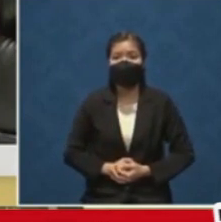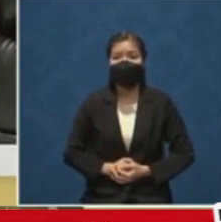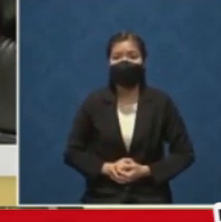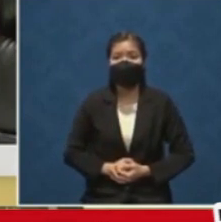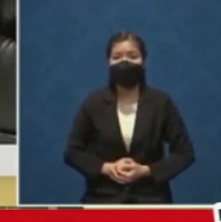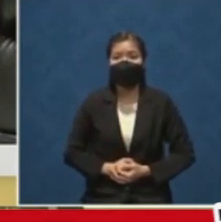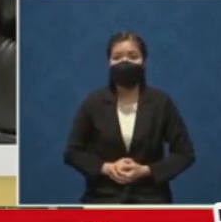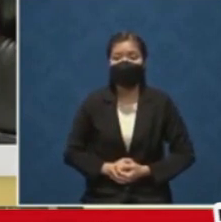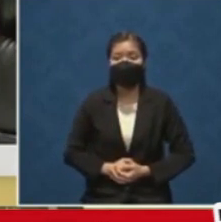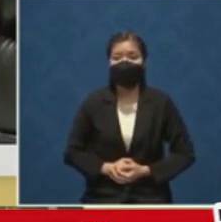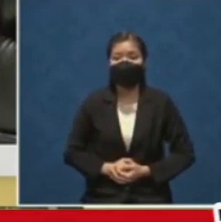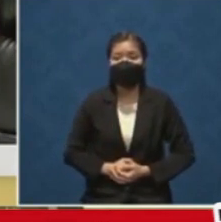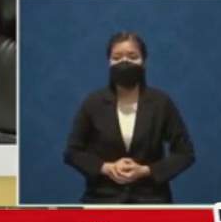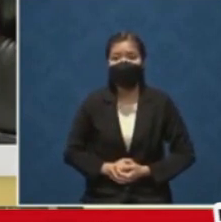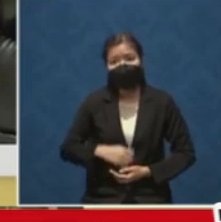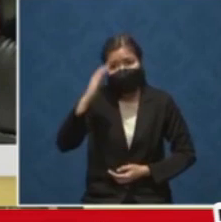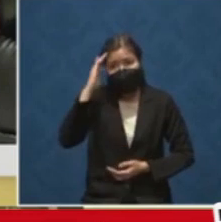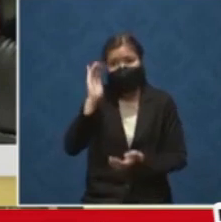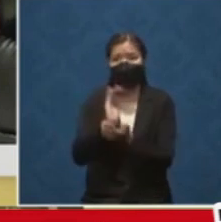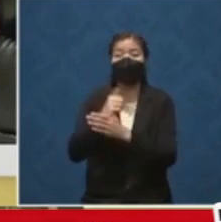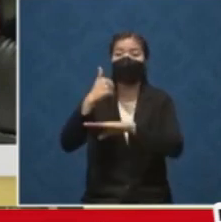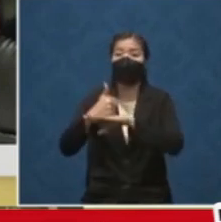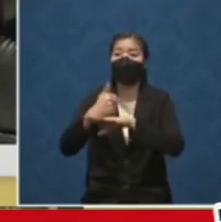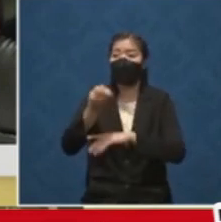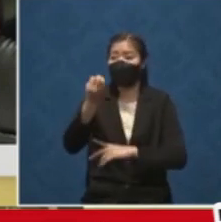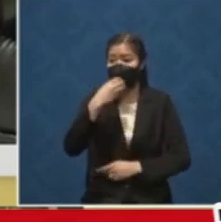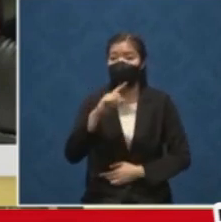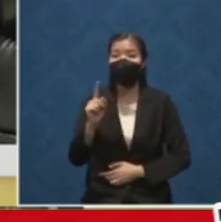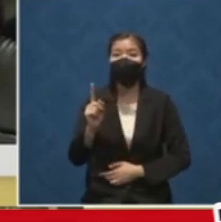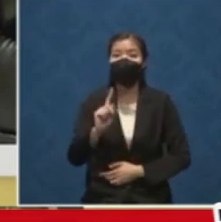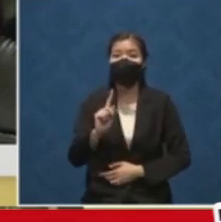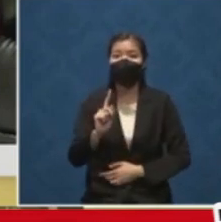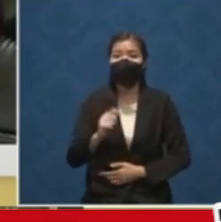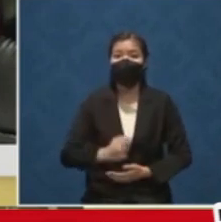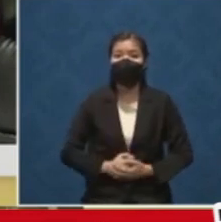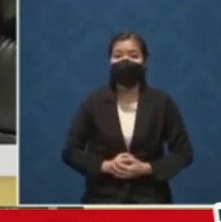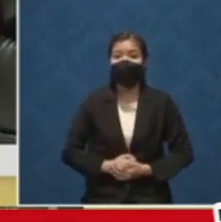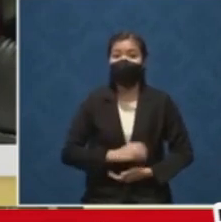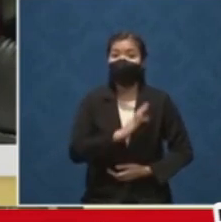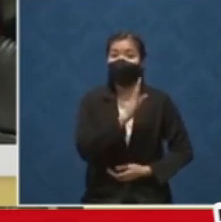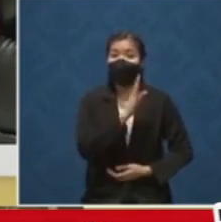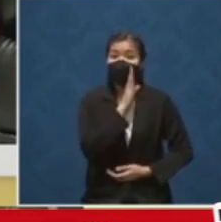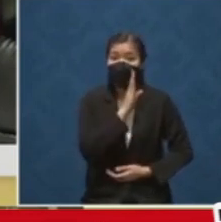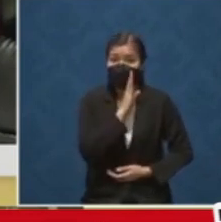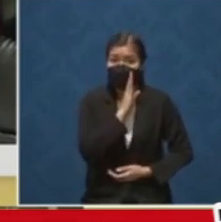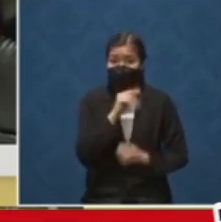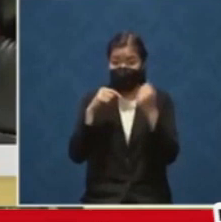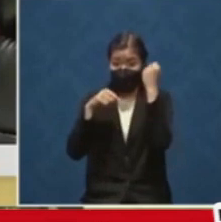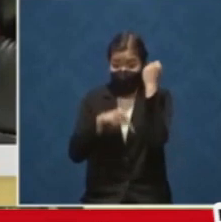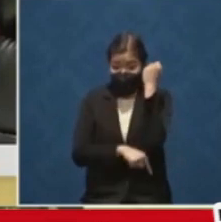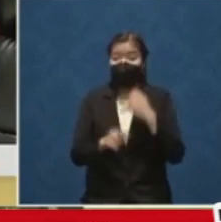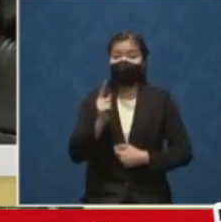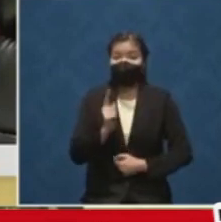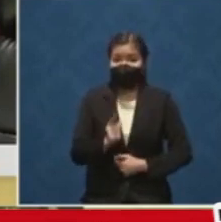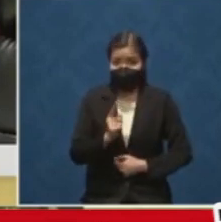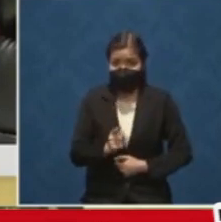ีการเกี่วข้องจะจ